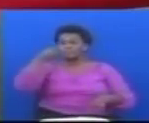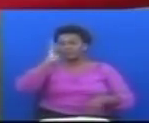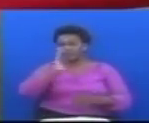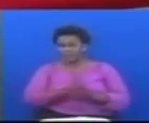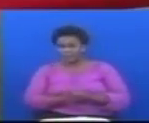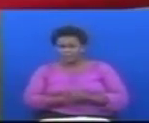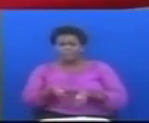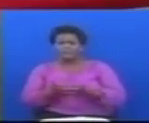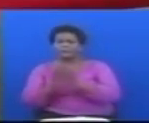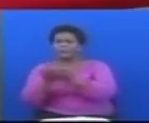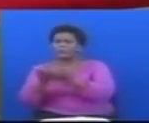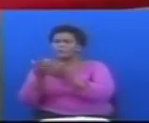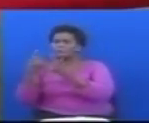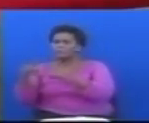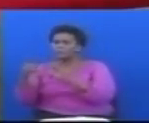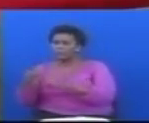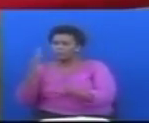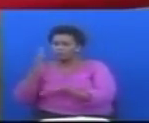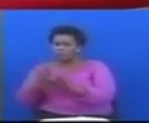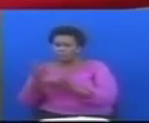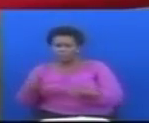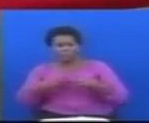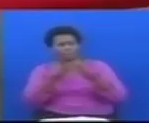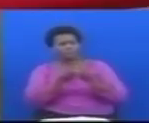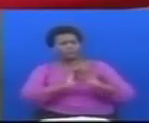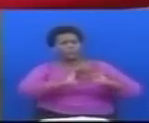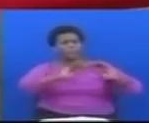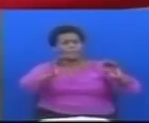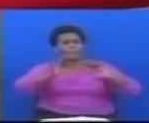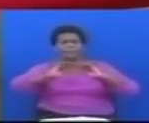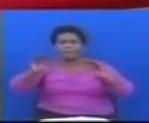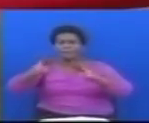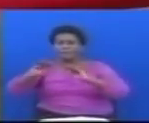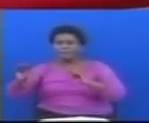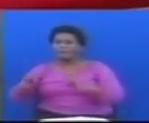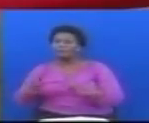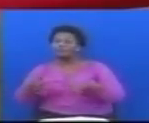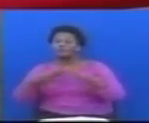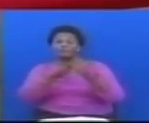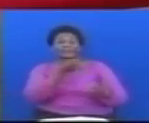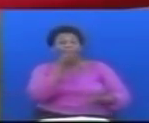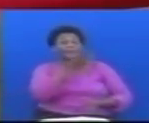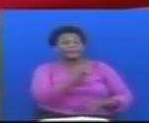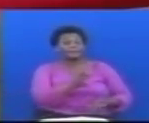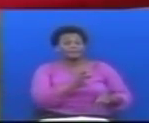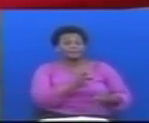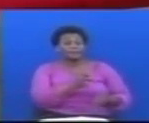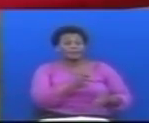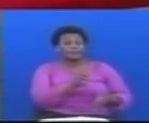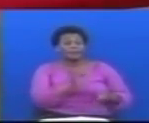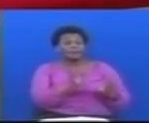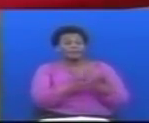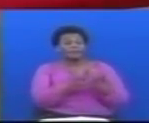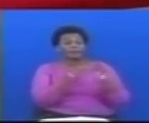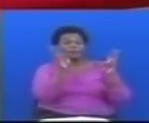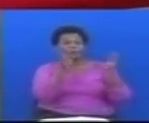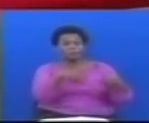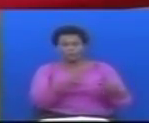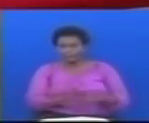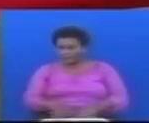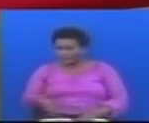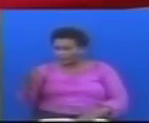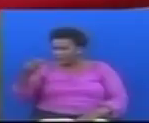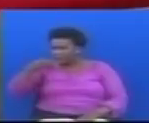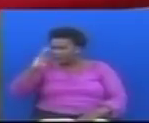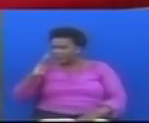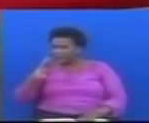wadau mbalimbali ya kuhamasisha jamii kutoa taarifa masuala ya ubakaji pindi yanapotokea. Mheshimiwa Naibu Spika, serikali imetekeleza